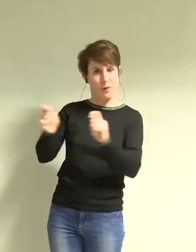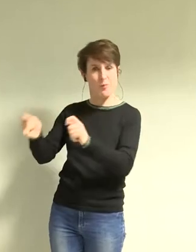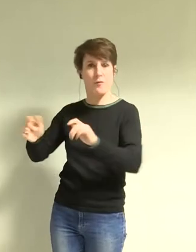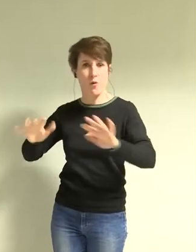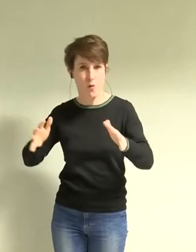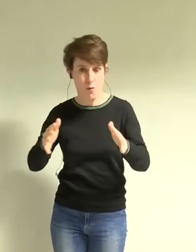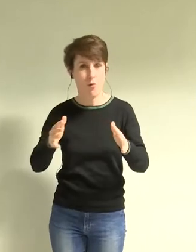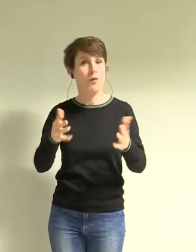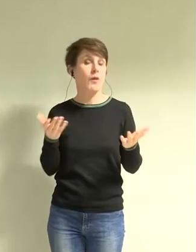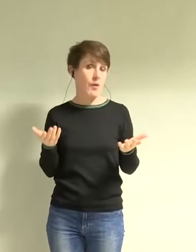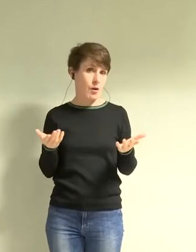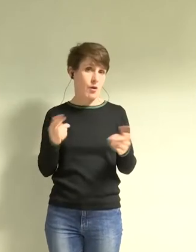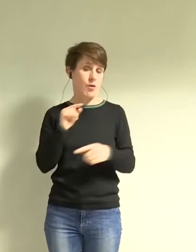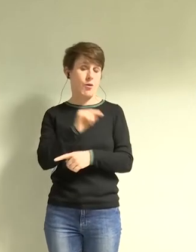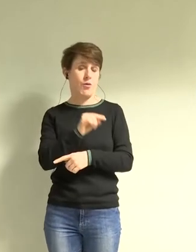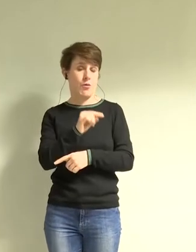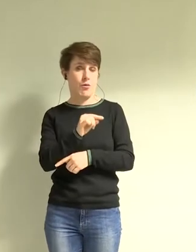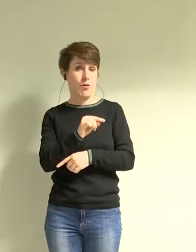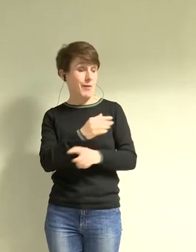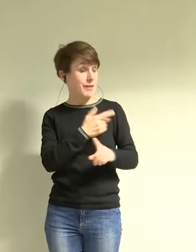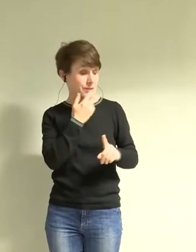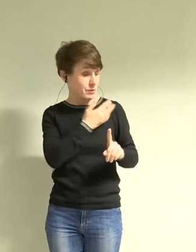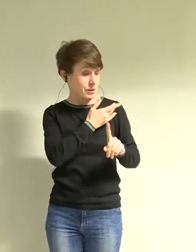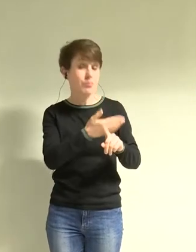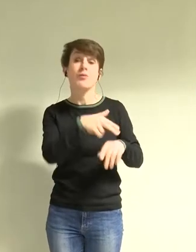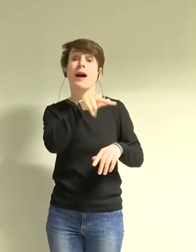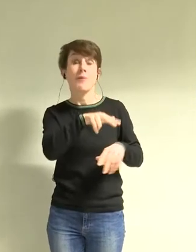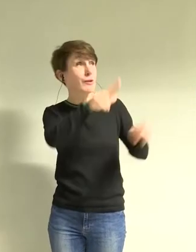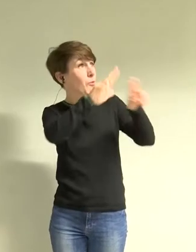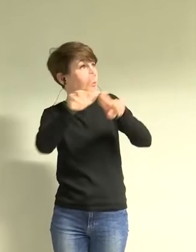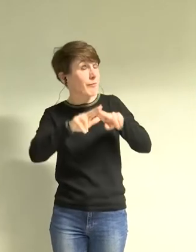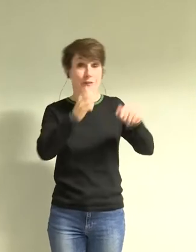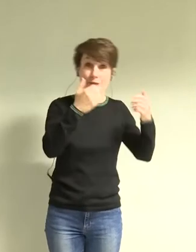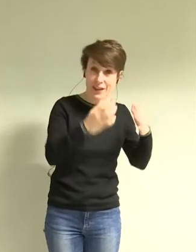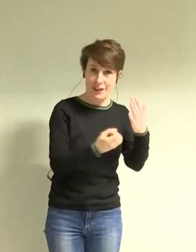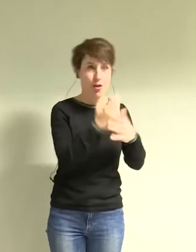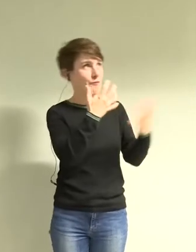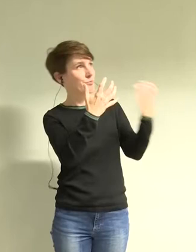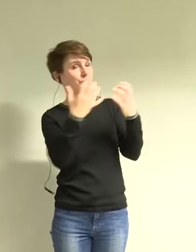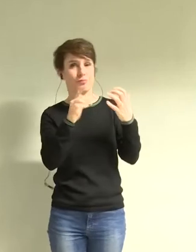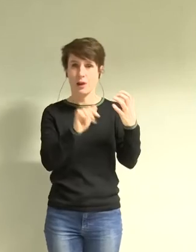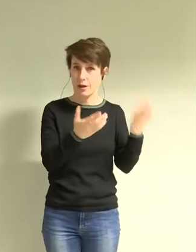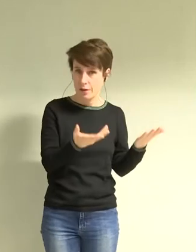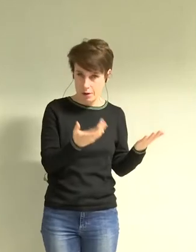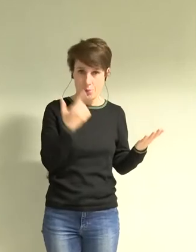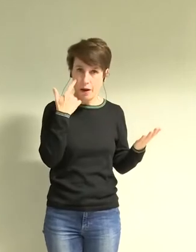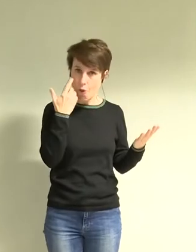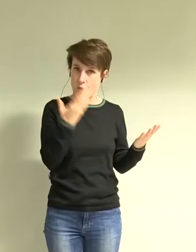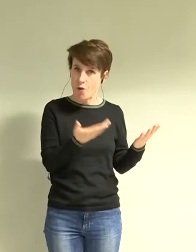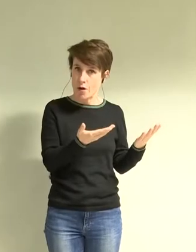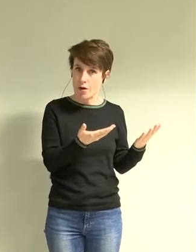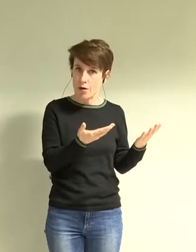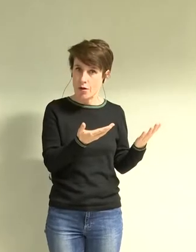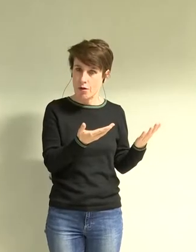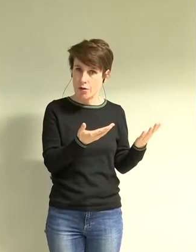de cette attribution à la suite d'un rénovation des résidences déjà réhabilité montre que nous pouvons avoir